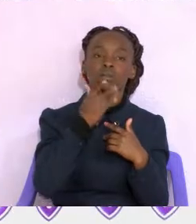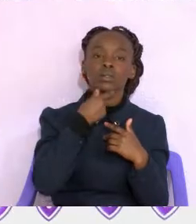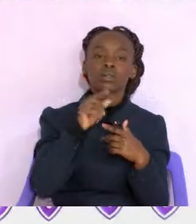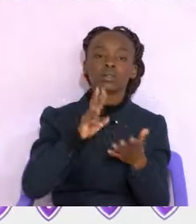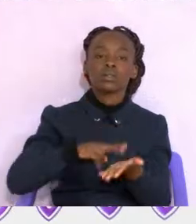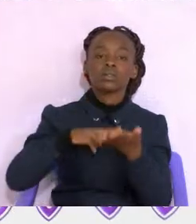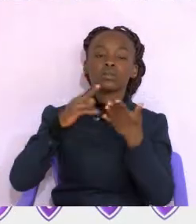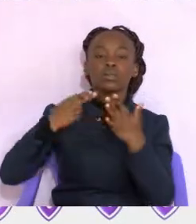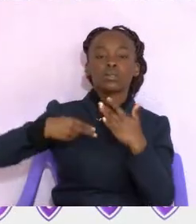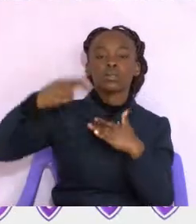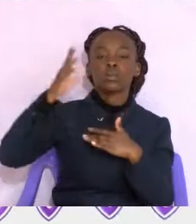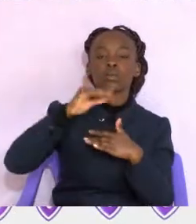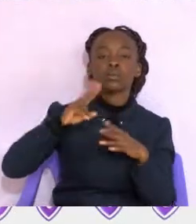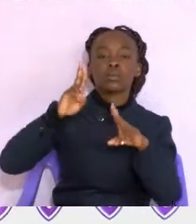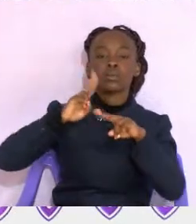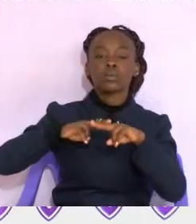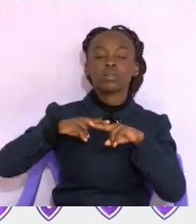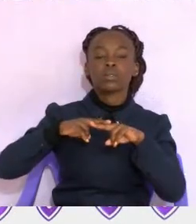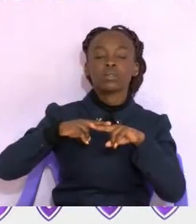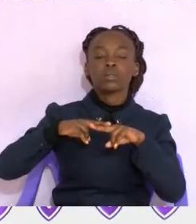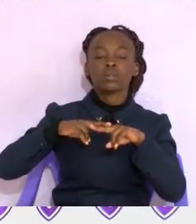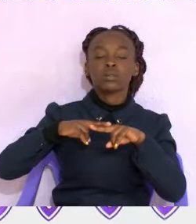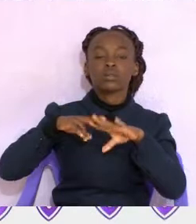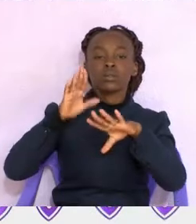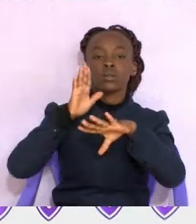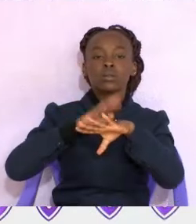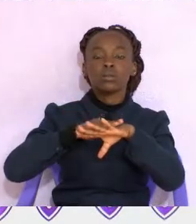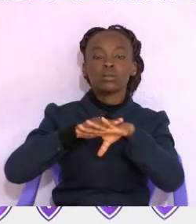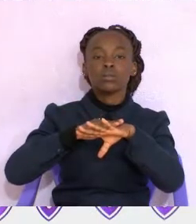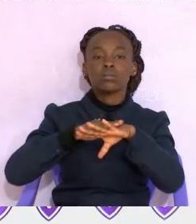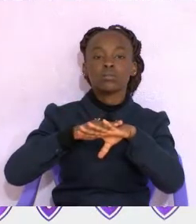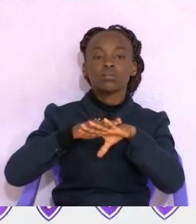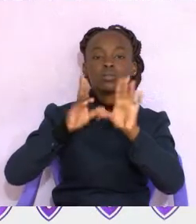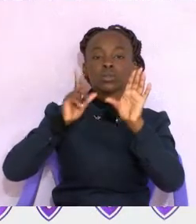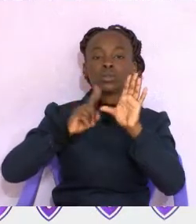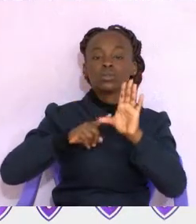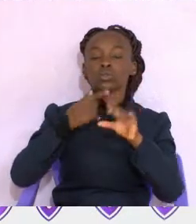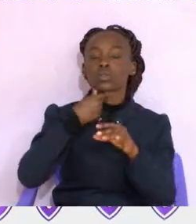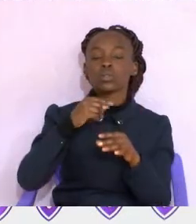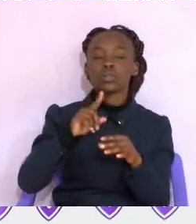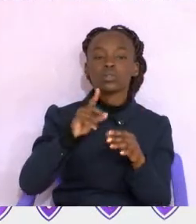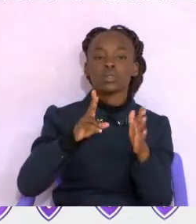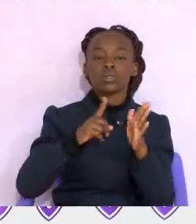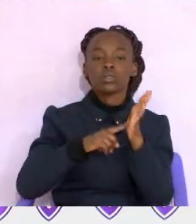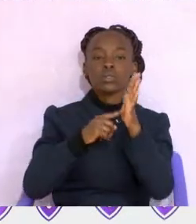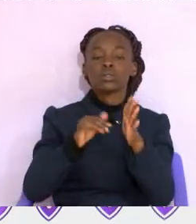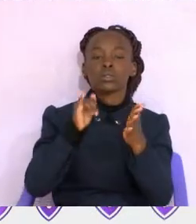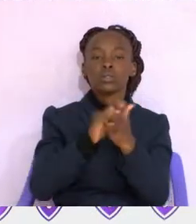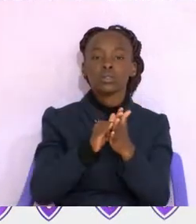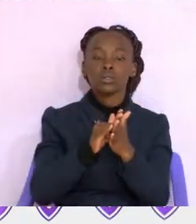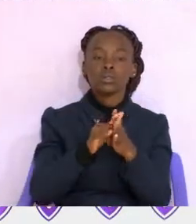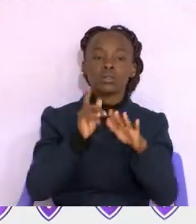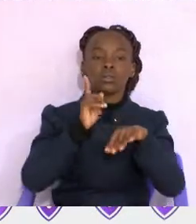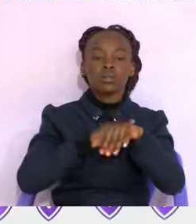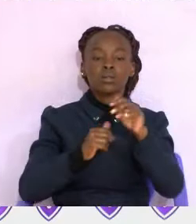ameinuliwa juu na ameketi kwa kiti chake cha enzi. Hiyo inatuonyesha kwamba wakati misingi ya mwenye haki yanatikiswa,